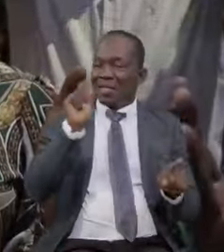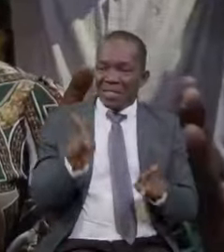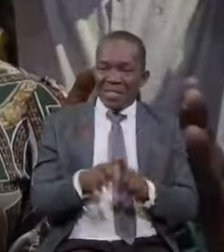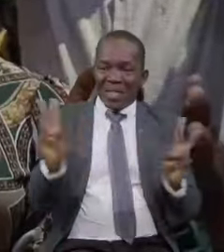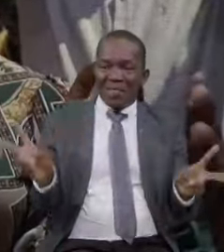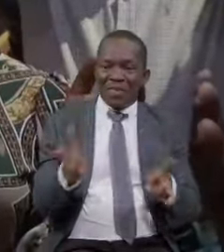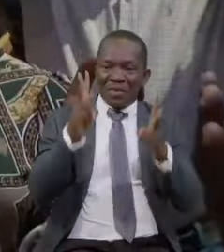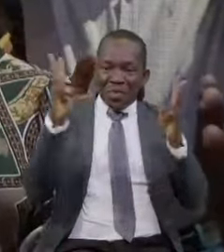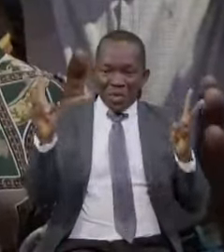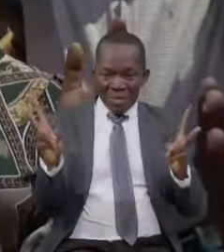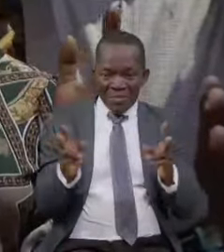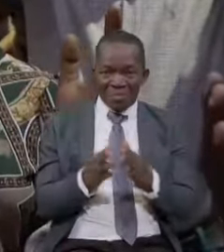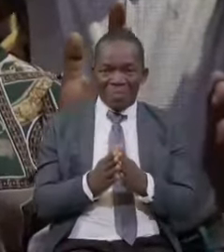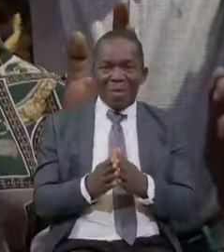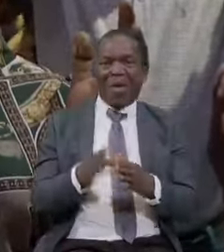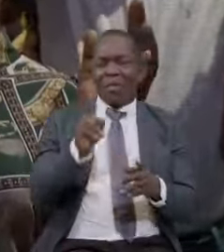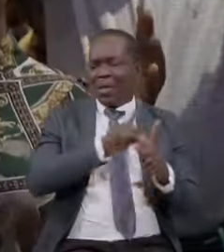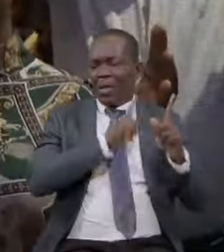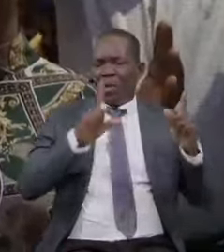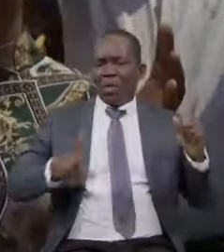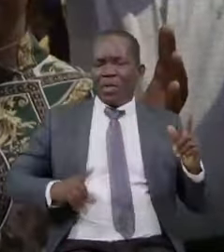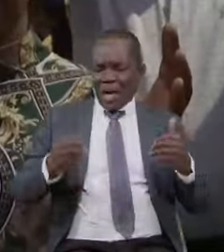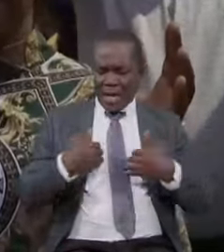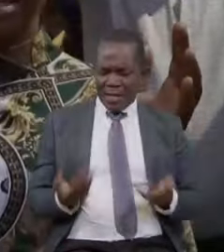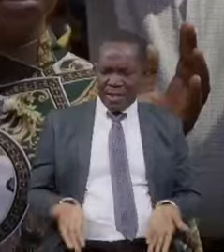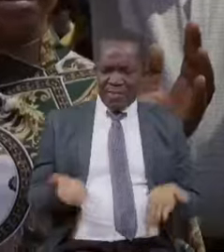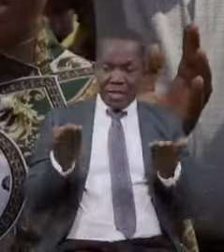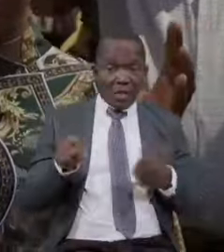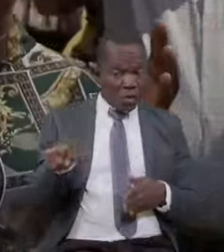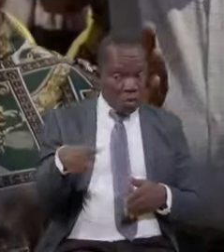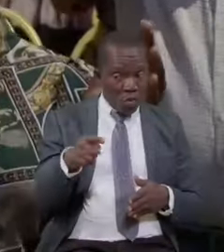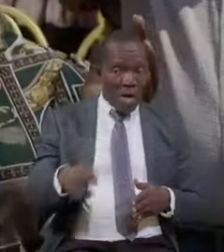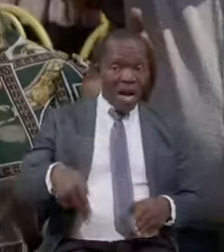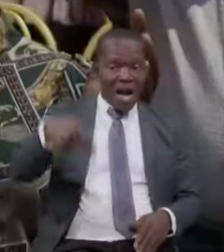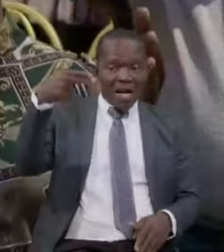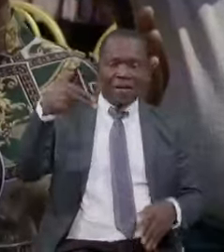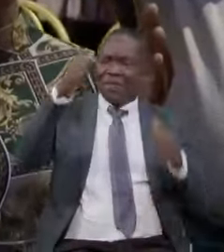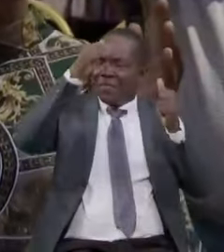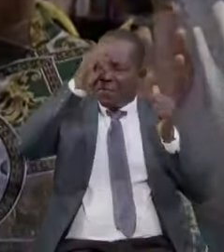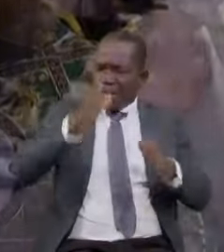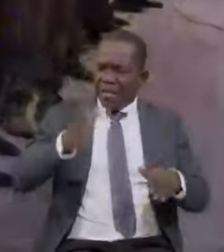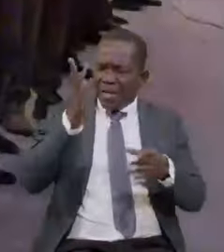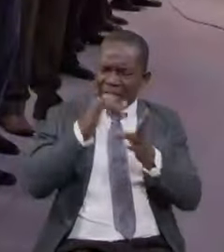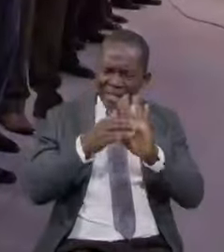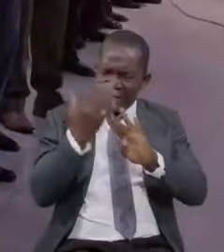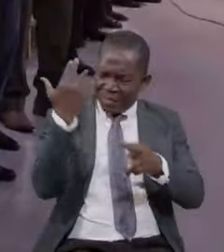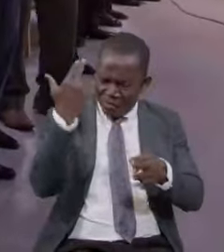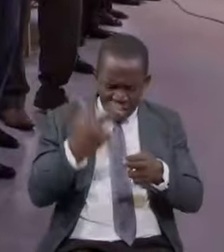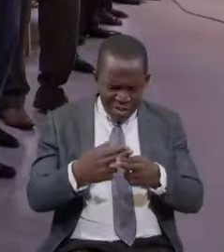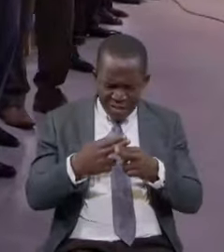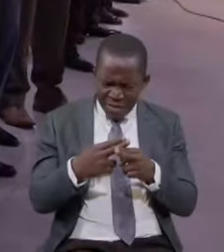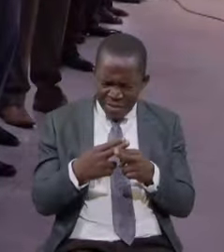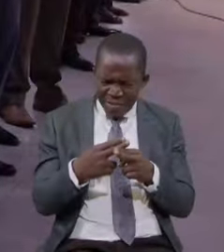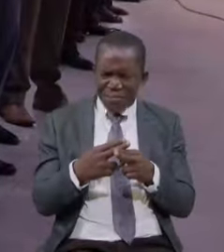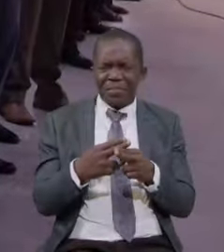victoire le Seigneur t'a élevé Père au nom puissant de Jésus